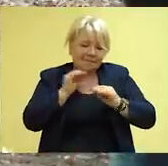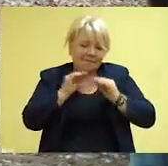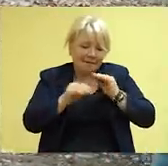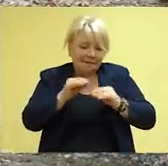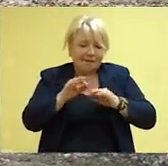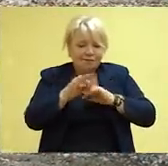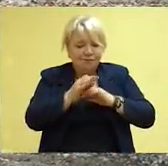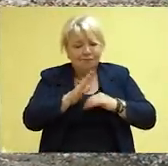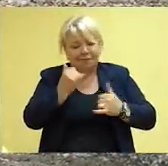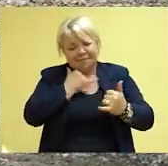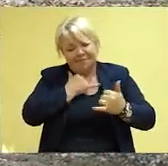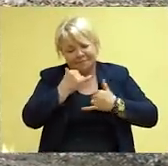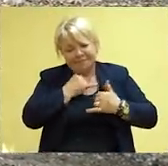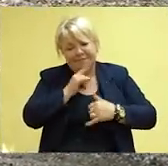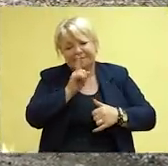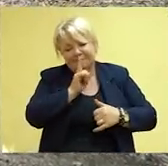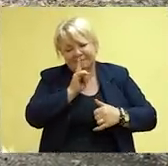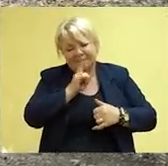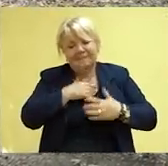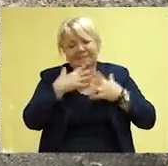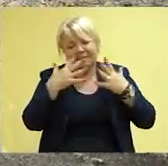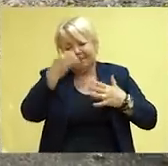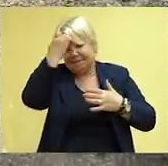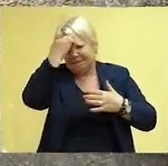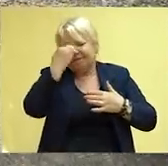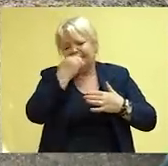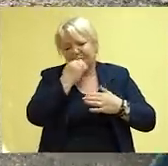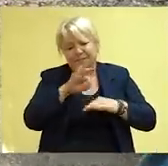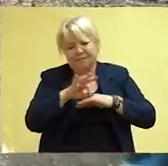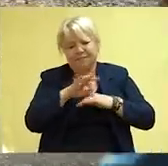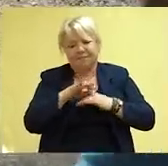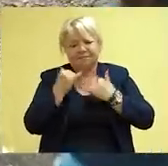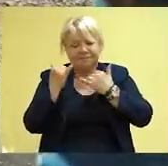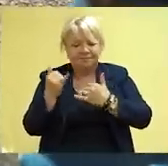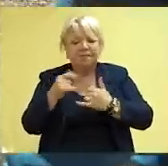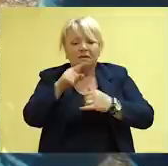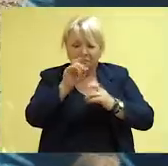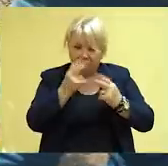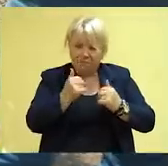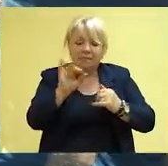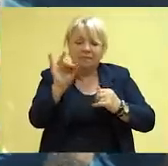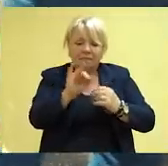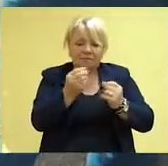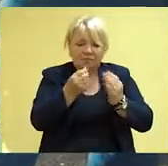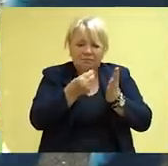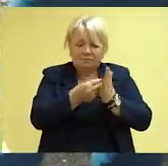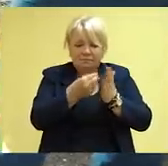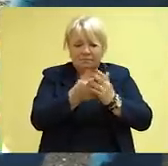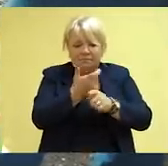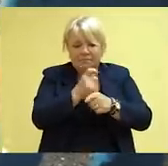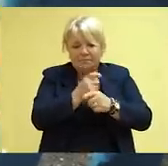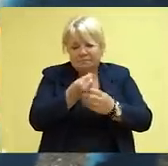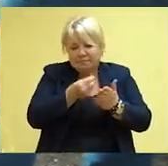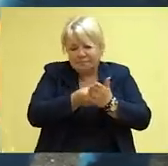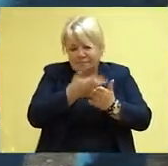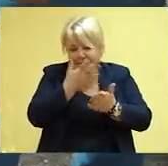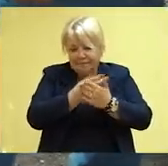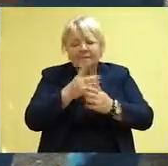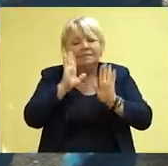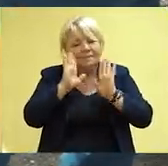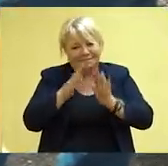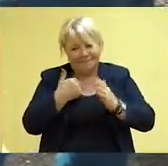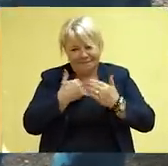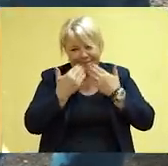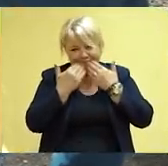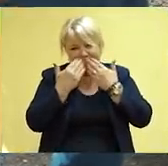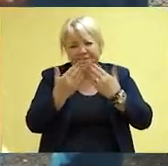ძალიან დიდი ენერგია, დრო და პლუს მაგას თანხა გჭირდება, რომ რა თქმა უნდა, ამ დონემდე მიიყვან, მაგრამ ახლა ისე რომ არაფერი მოდის.